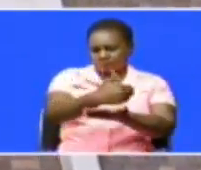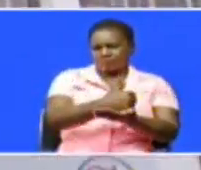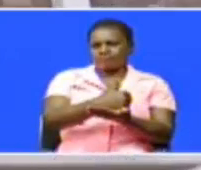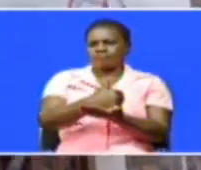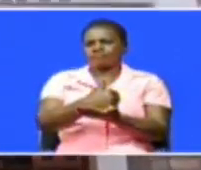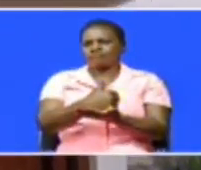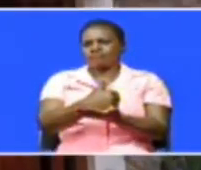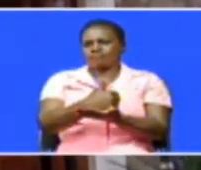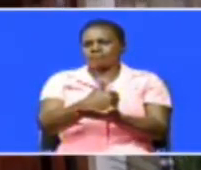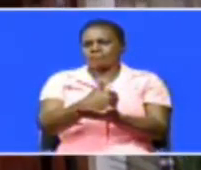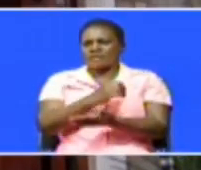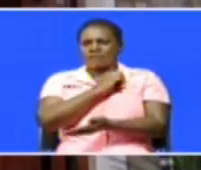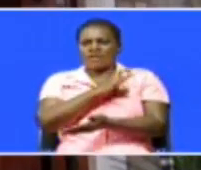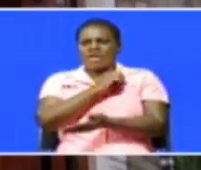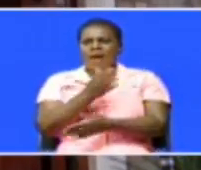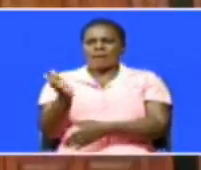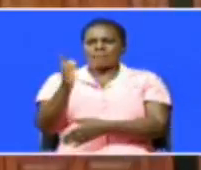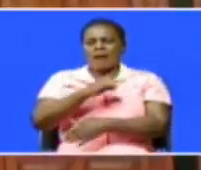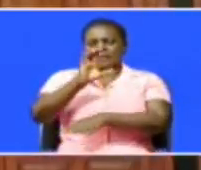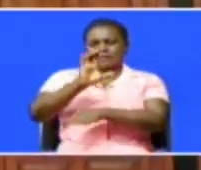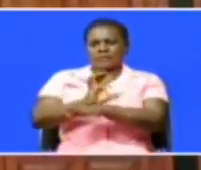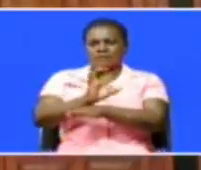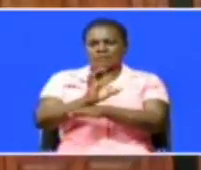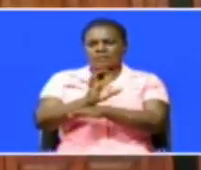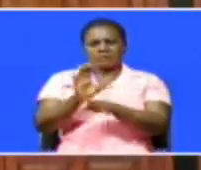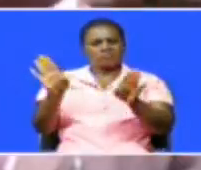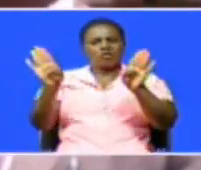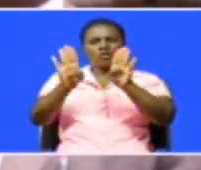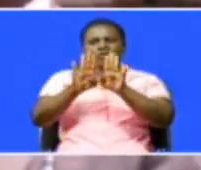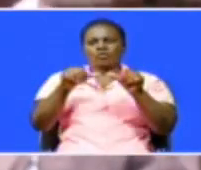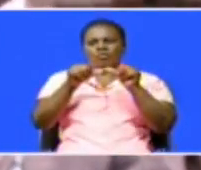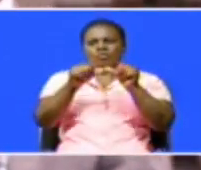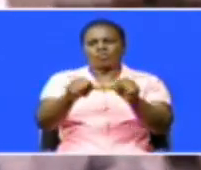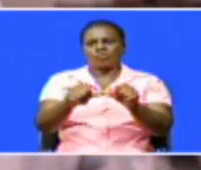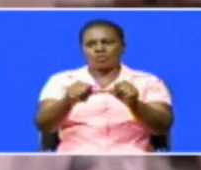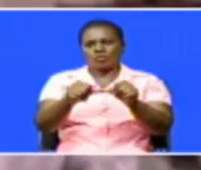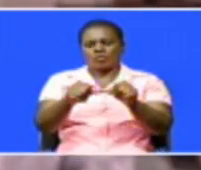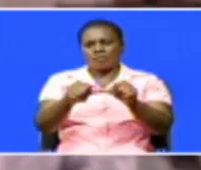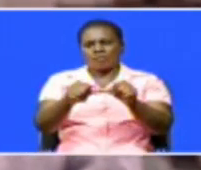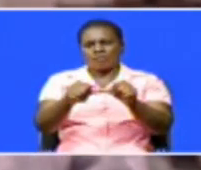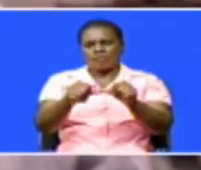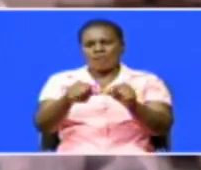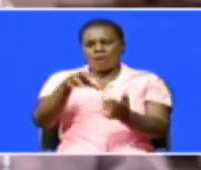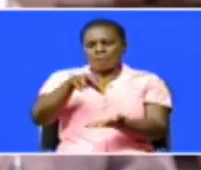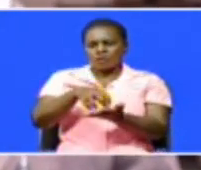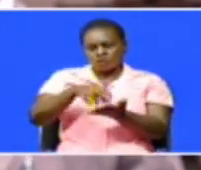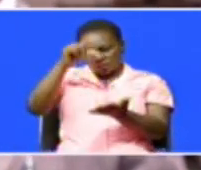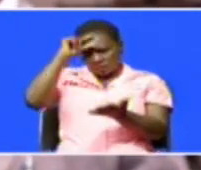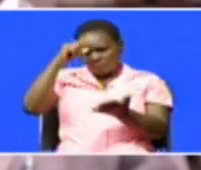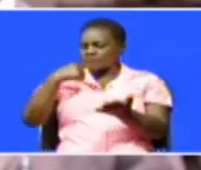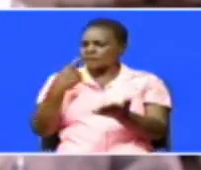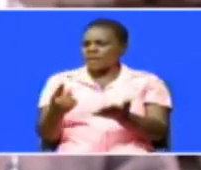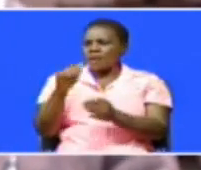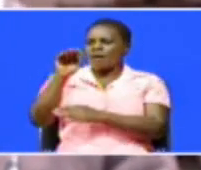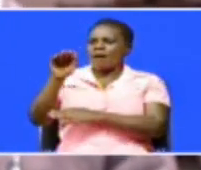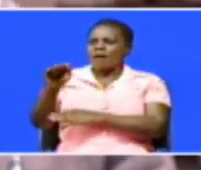Huku wanaositasita kuhusu kurejelea huduma wakinasibiwa. Nafasi ambayo serikali imefungua,